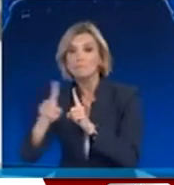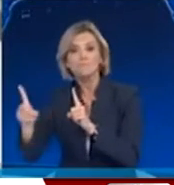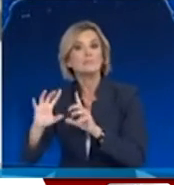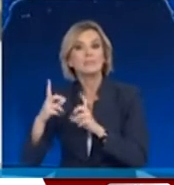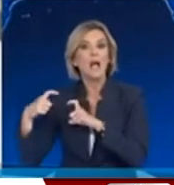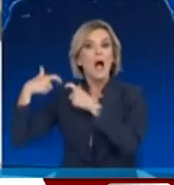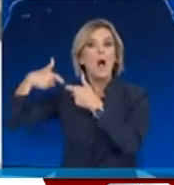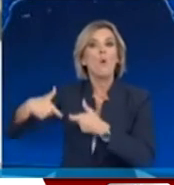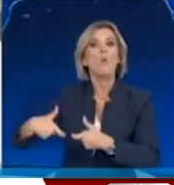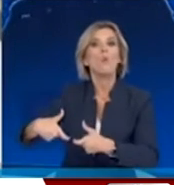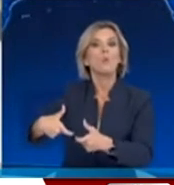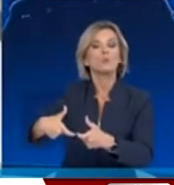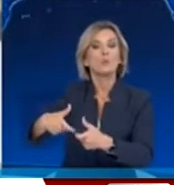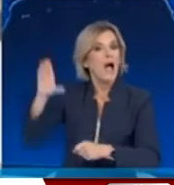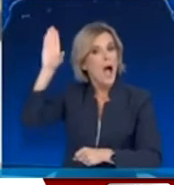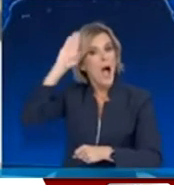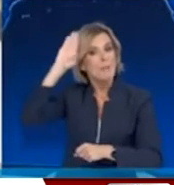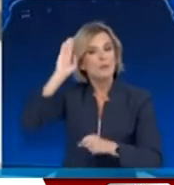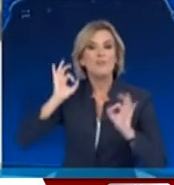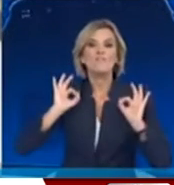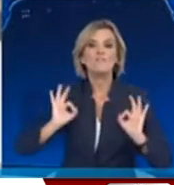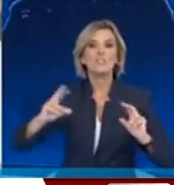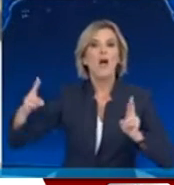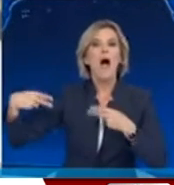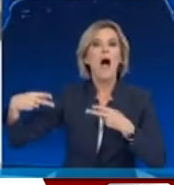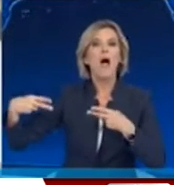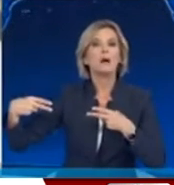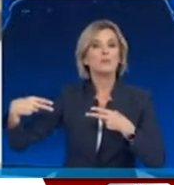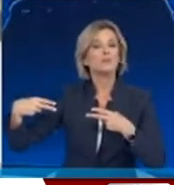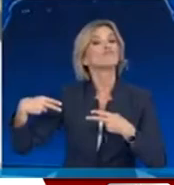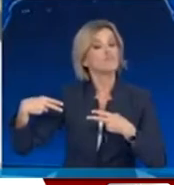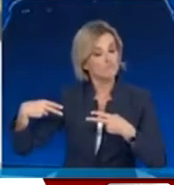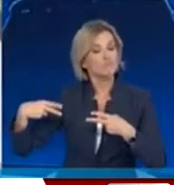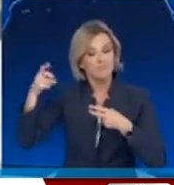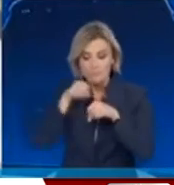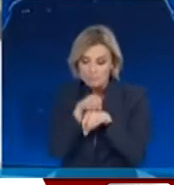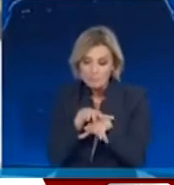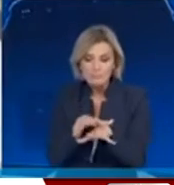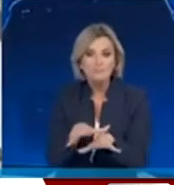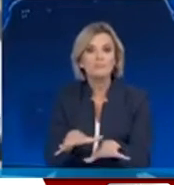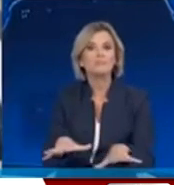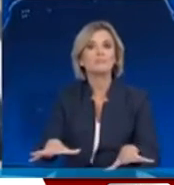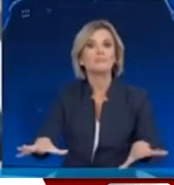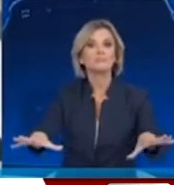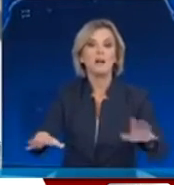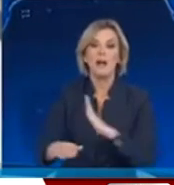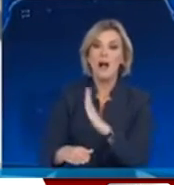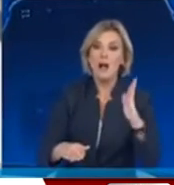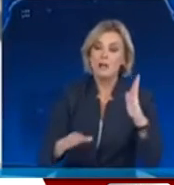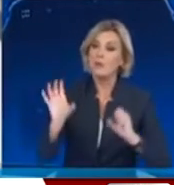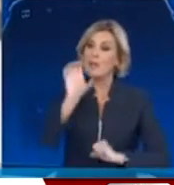φυσικού αερίου προς την Υπηρετική Ευρώπη, Ανατολική και Κεντρική Ευρώπη. Εκεί, όπως